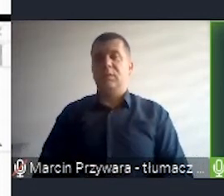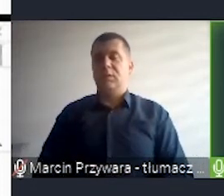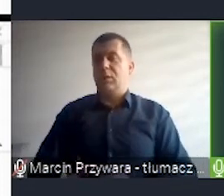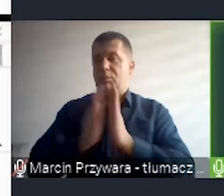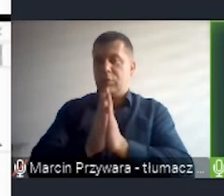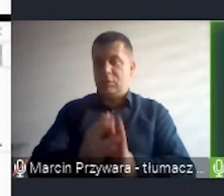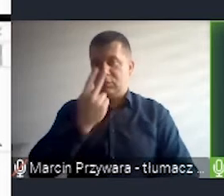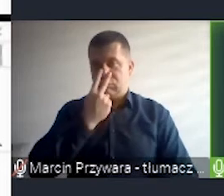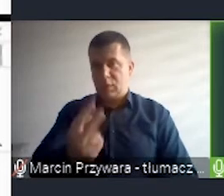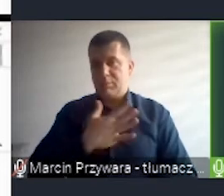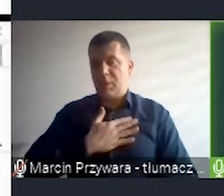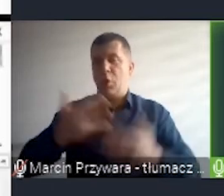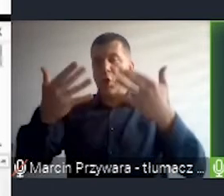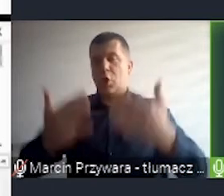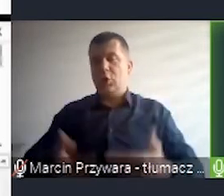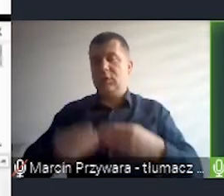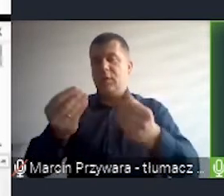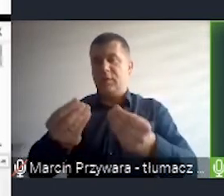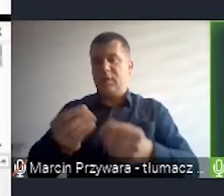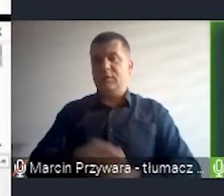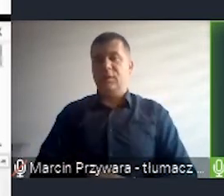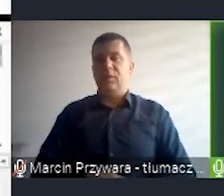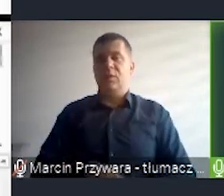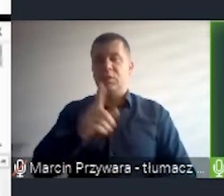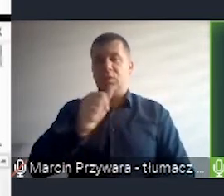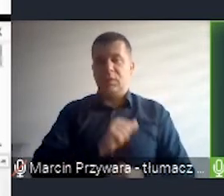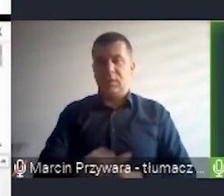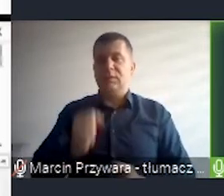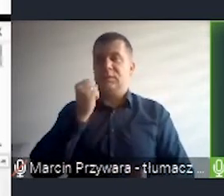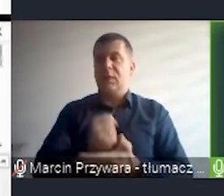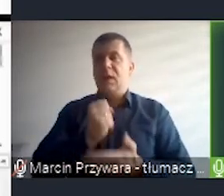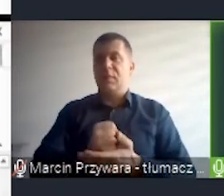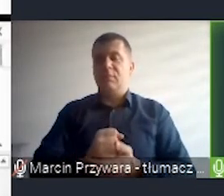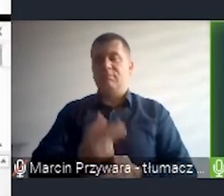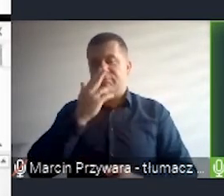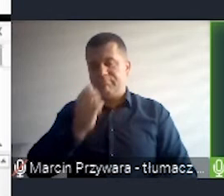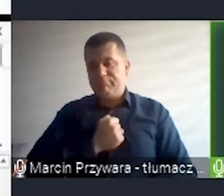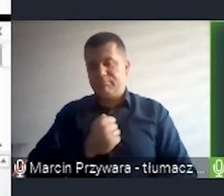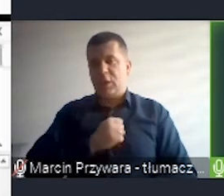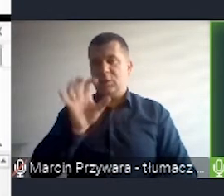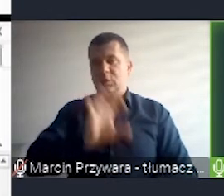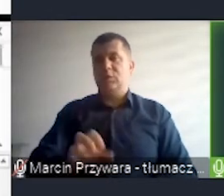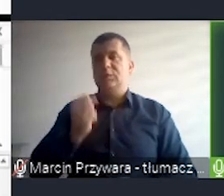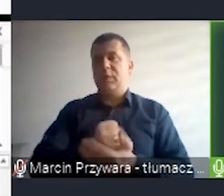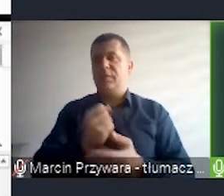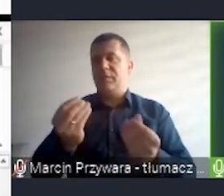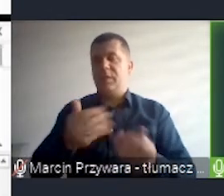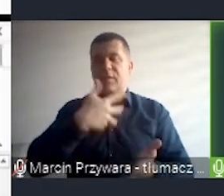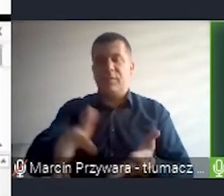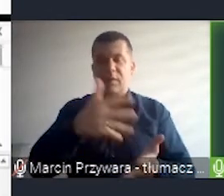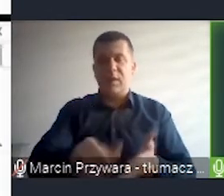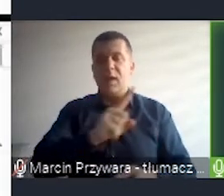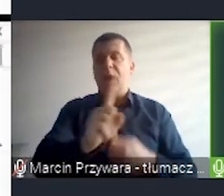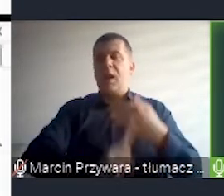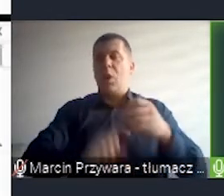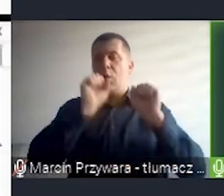proszę spojrzeć na rozliczenia finansowe. Tu pojawi się kwestia przejrzystości finansów. Czy ponosicie wydatki projektu z